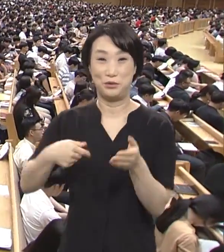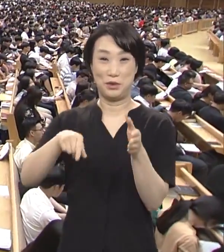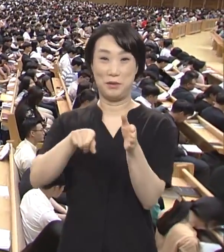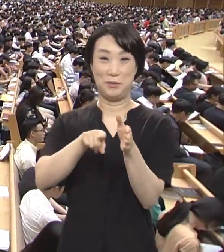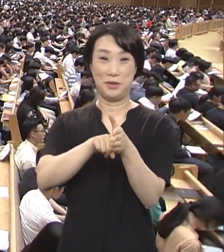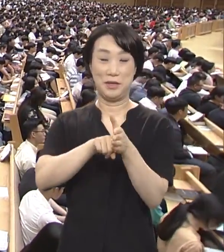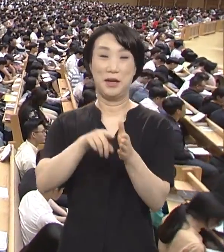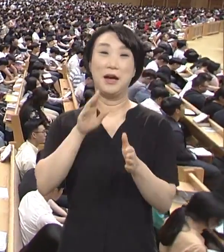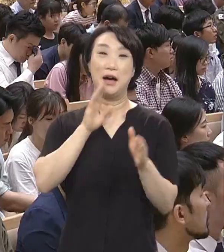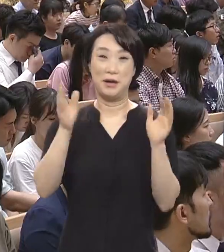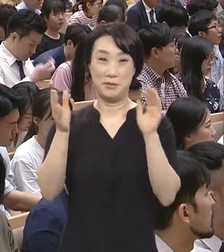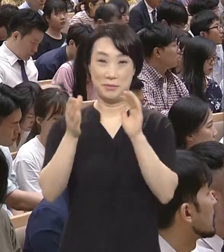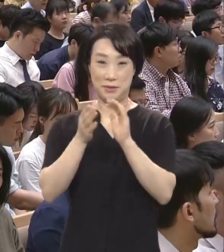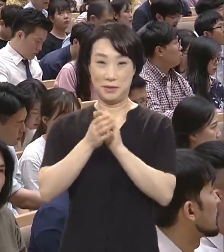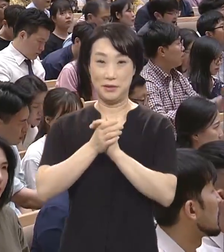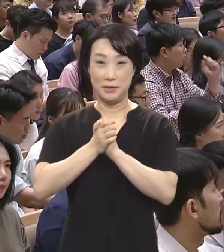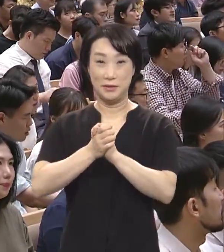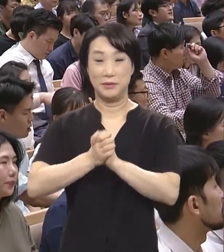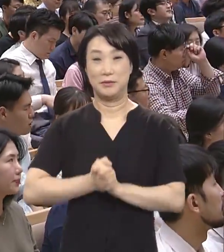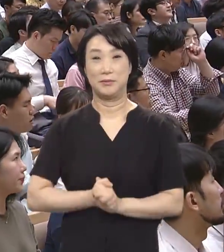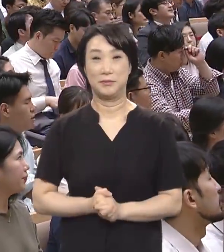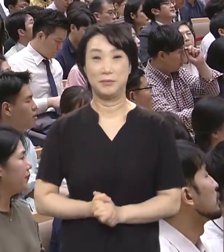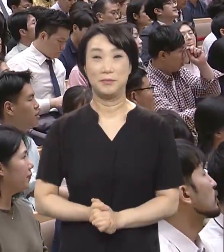하려 하심이라. 아멘.